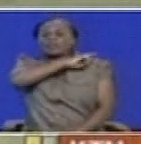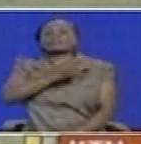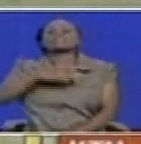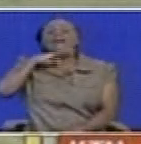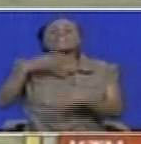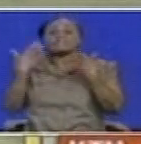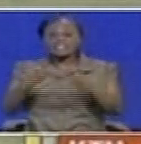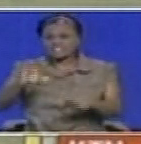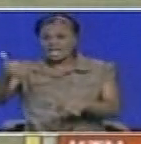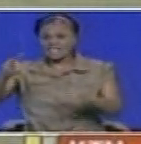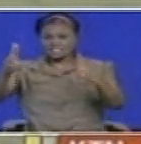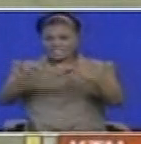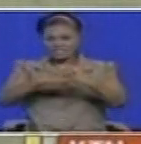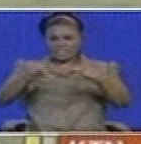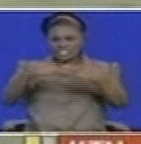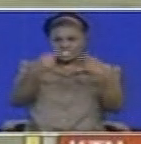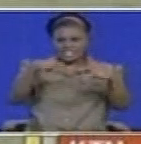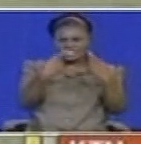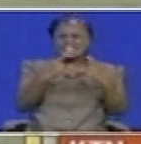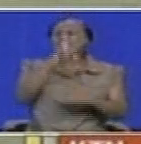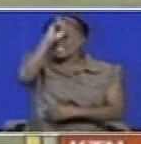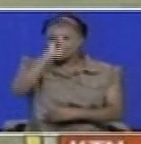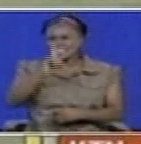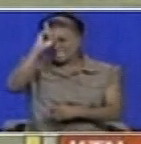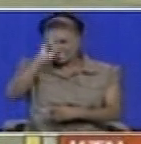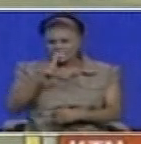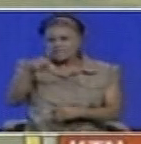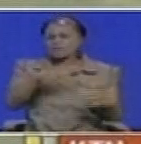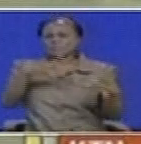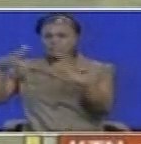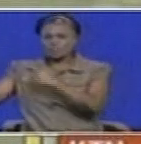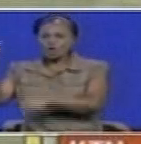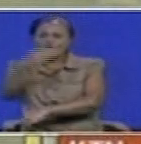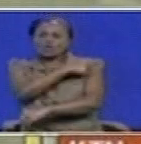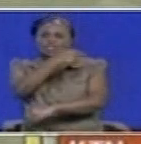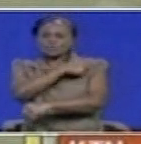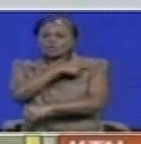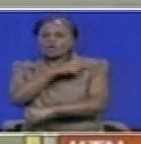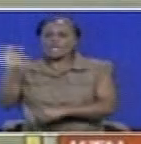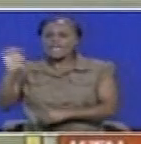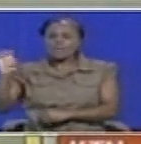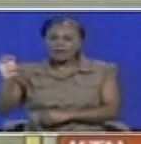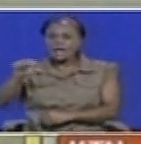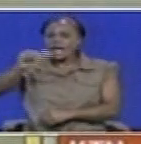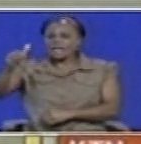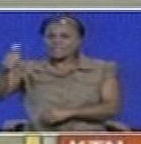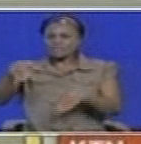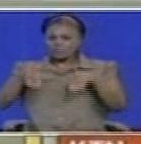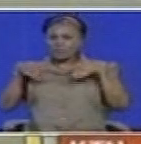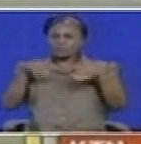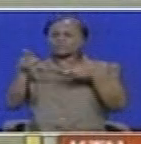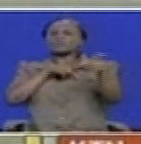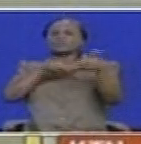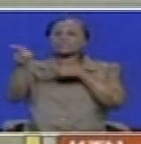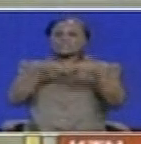wamejeruhiwa na kwa Sasa Wako katika Hali maututi majeruhi wamekimbizwa katika hospitali ya elwak huku wengine wakisubiri kusafirishwa kwa ndege